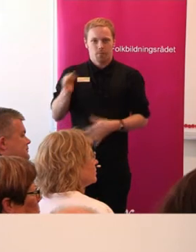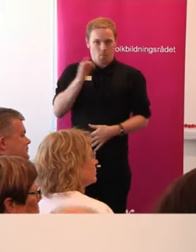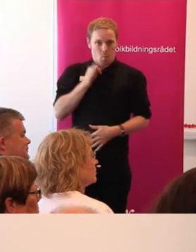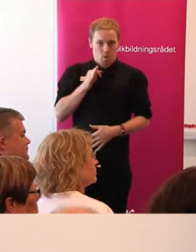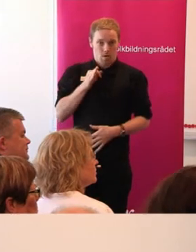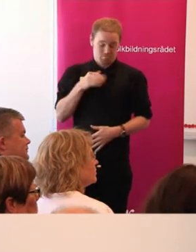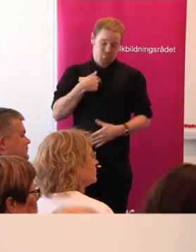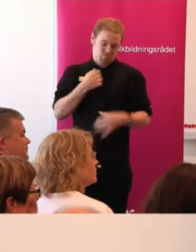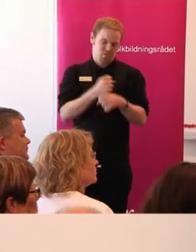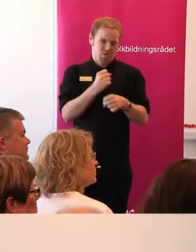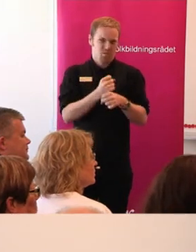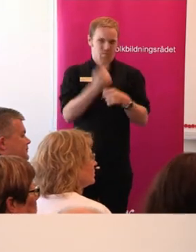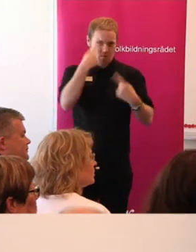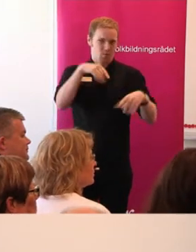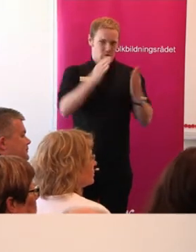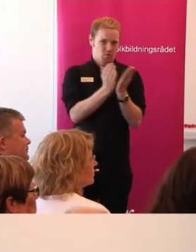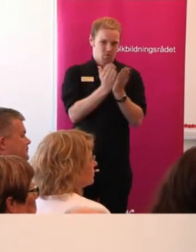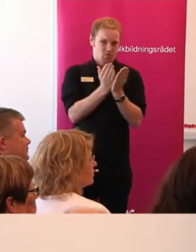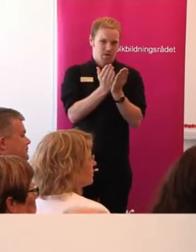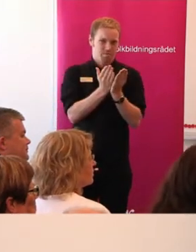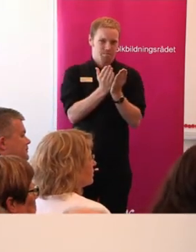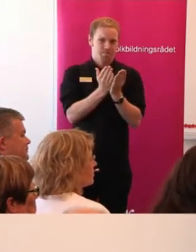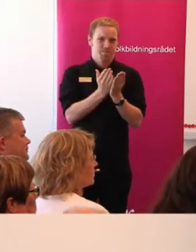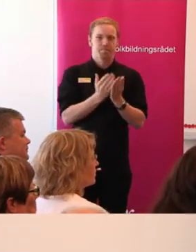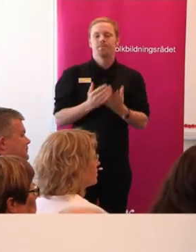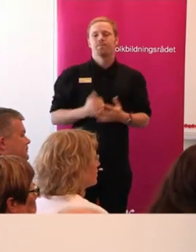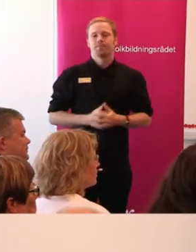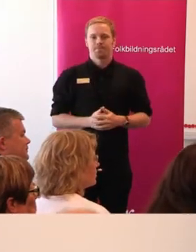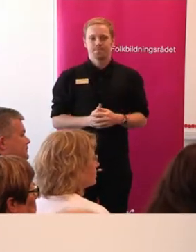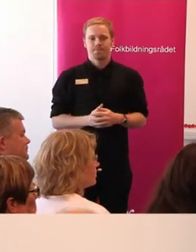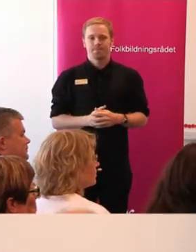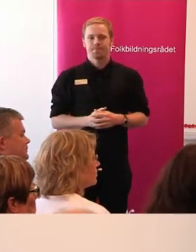folkhögskola. Så, men och jobbar med